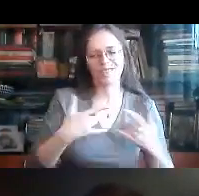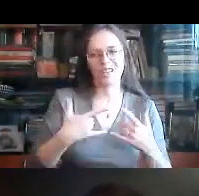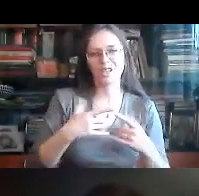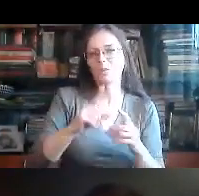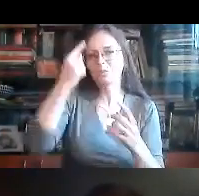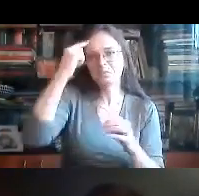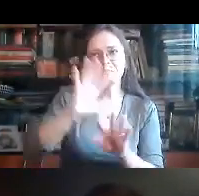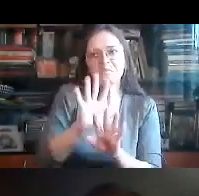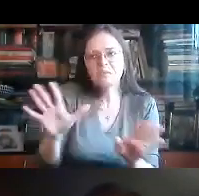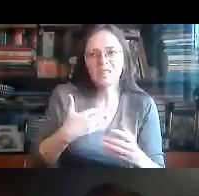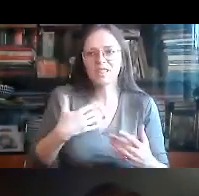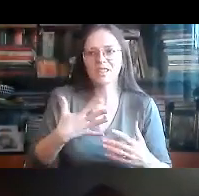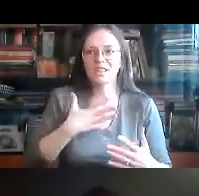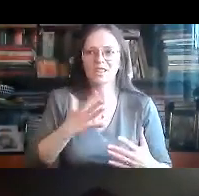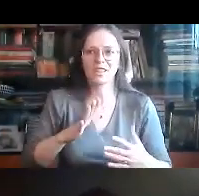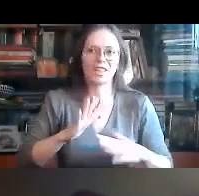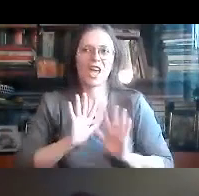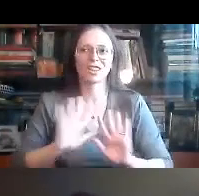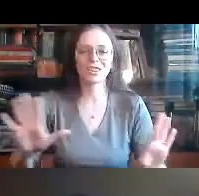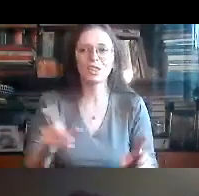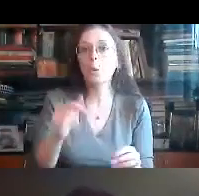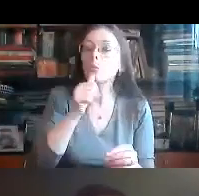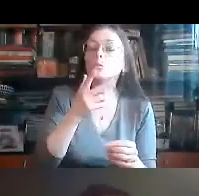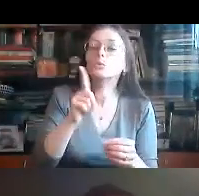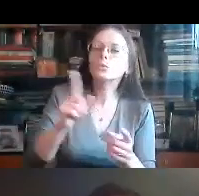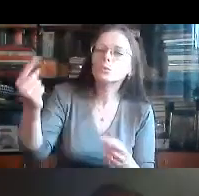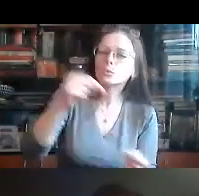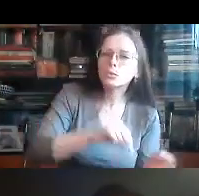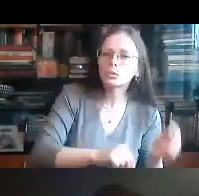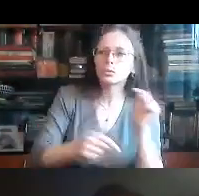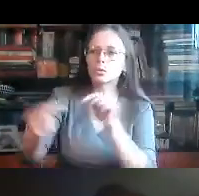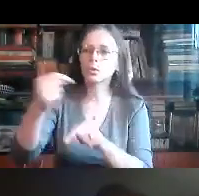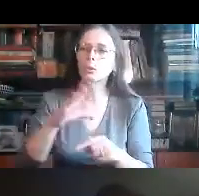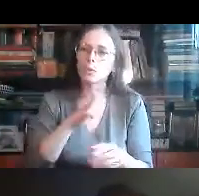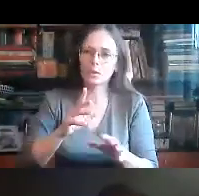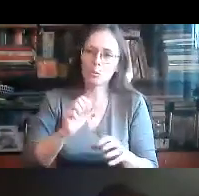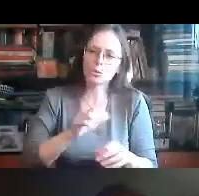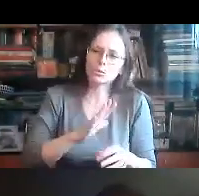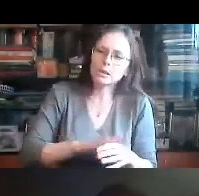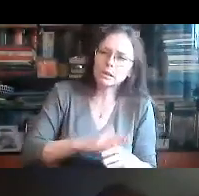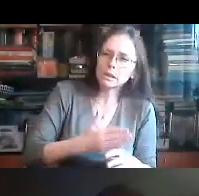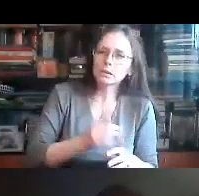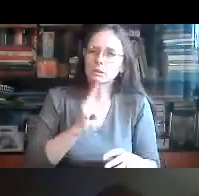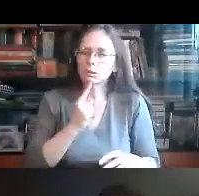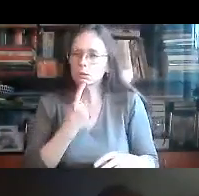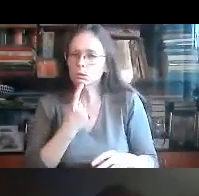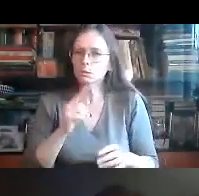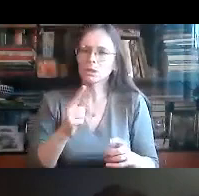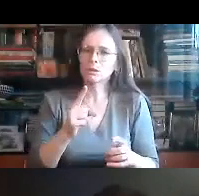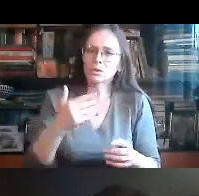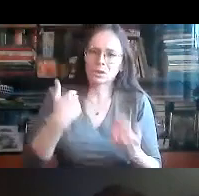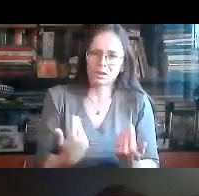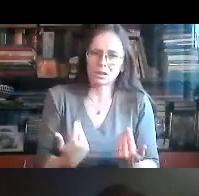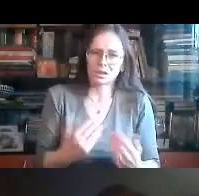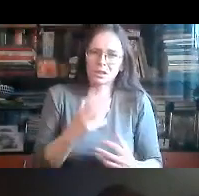что будет тяжело, потому что все-таки вот эта тревожность, которая разлита в воздухе, мы так или иначе ее